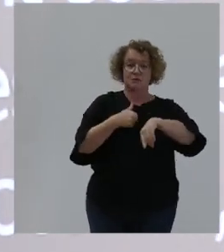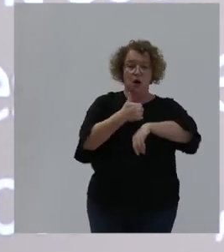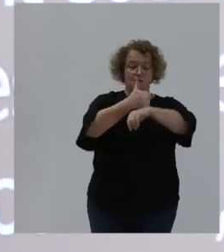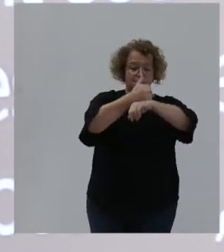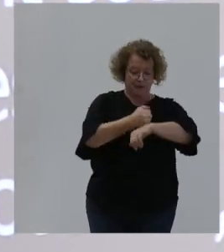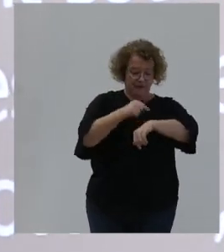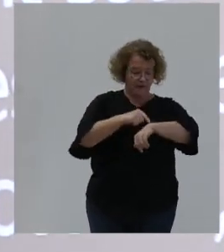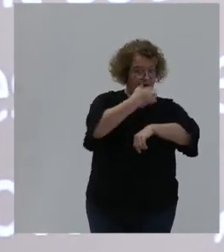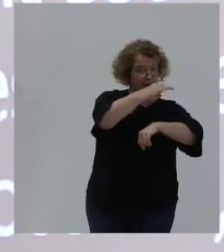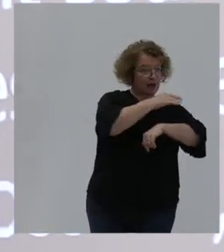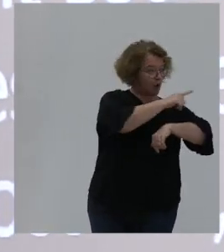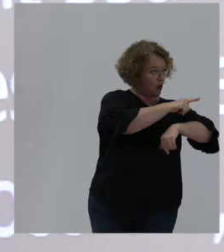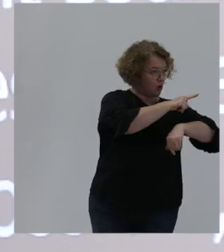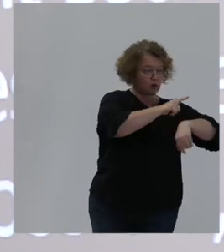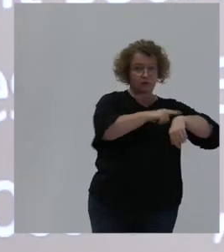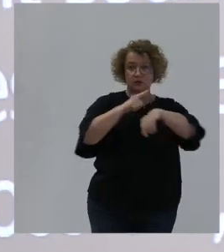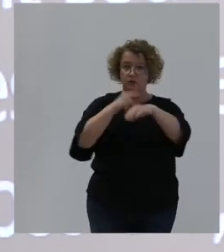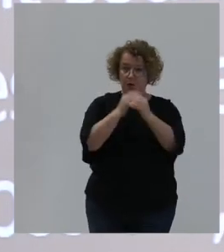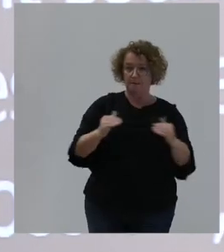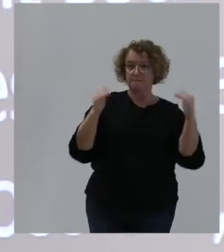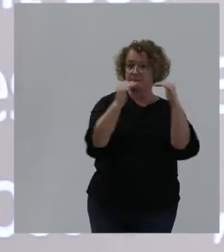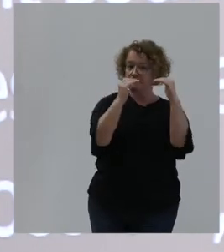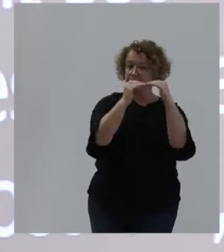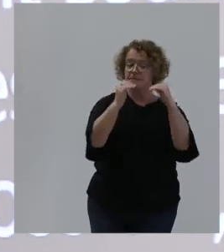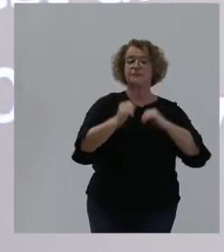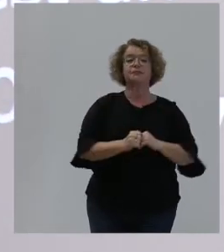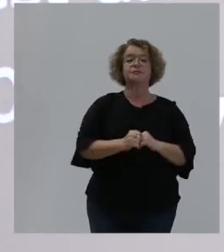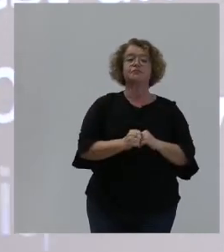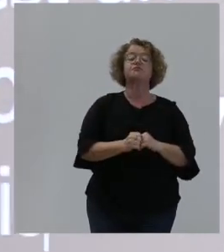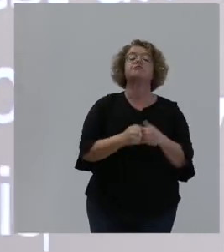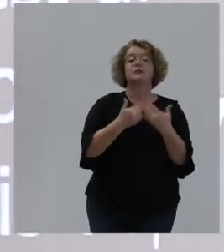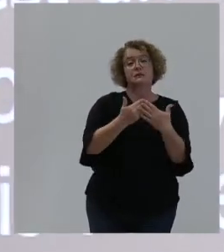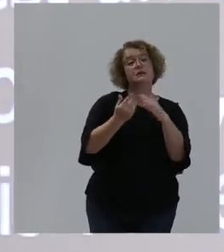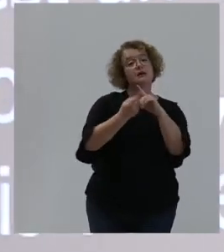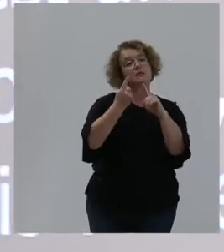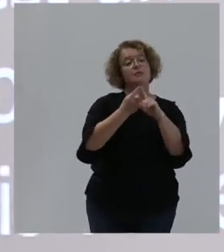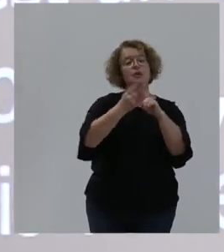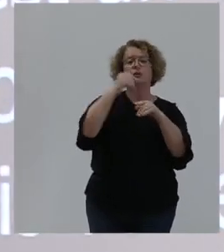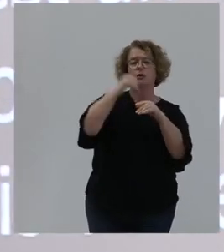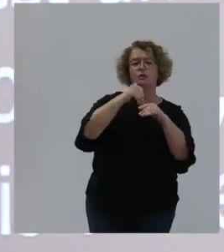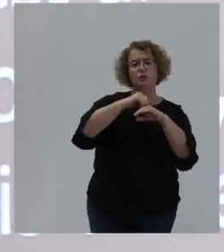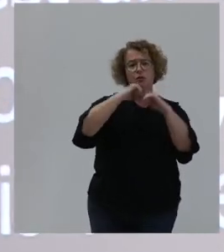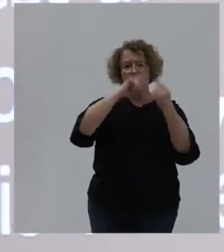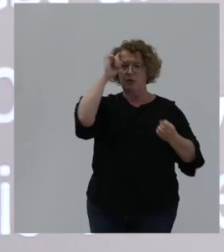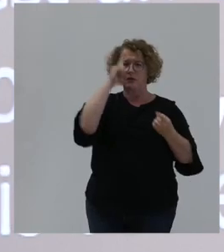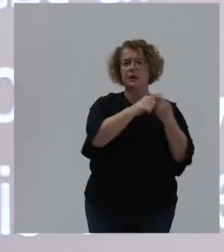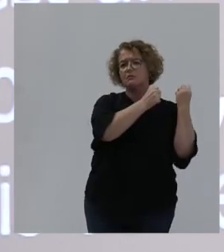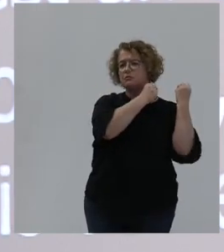l'équité du temps de parole entre les équipes et puis du respect un peu du minutage pour qu'on puisse aborder un maximum de sujets.